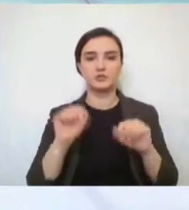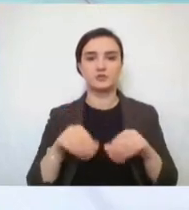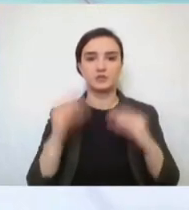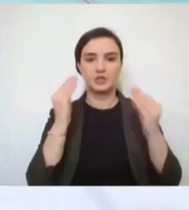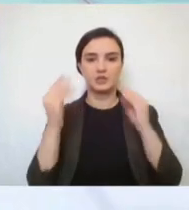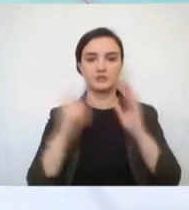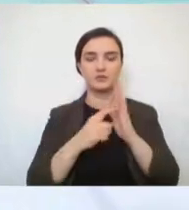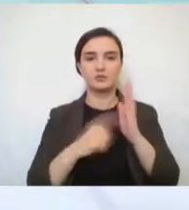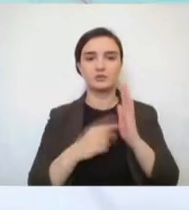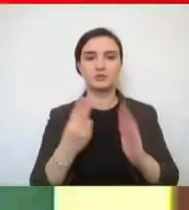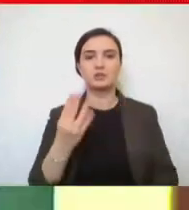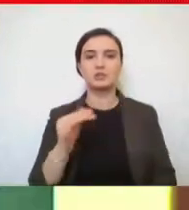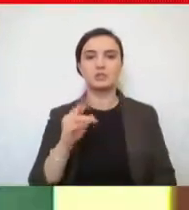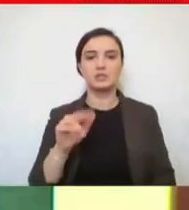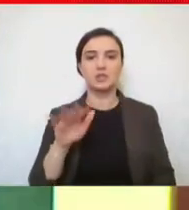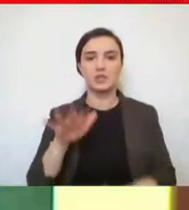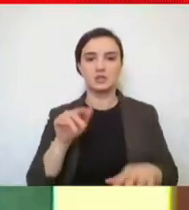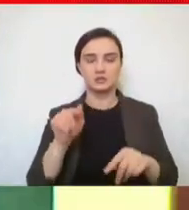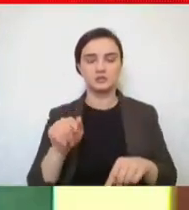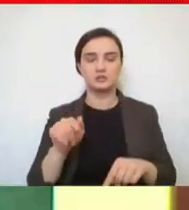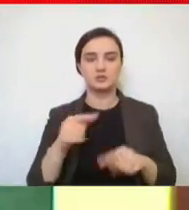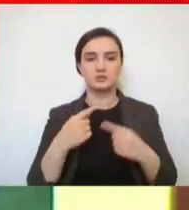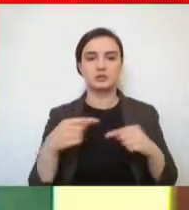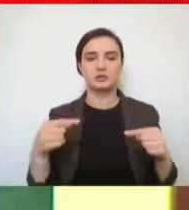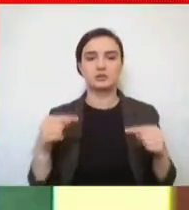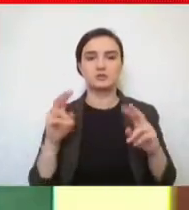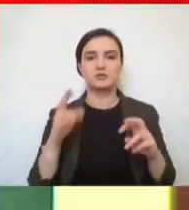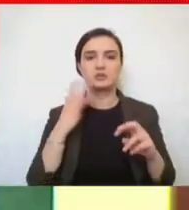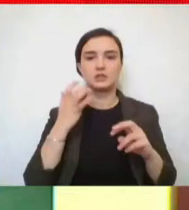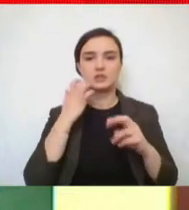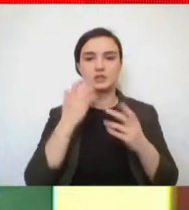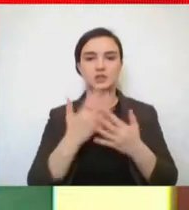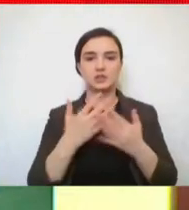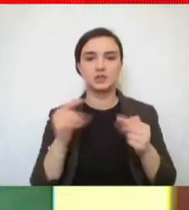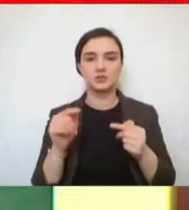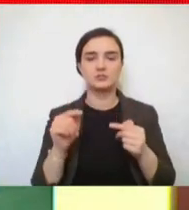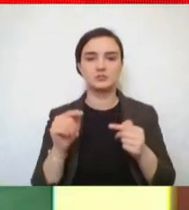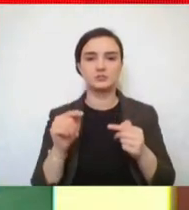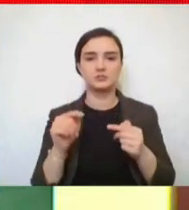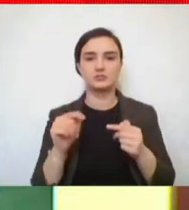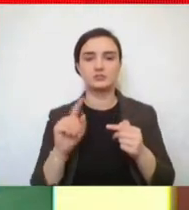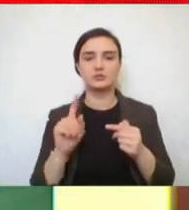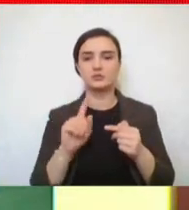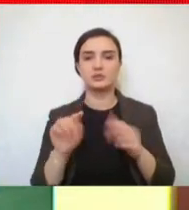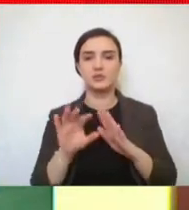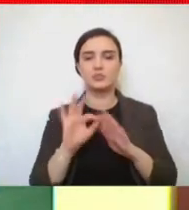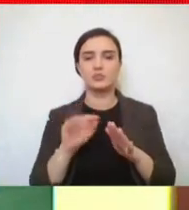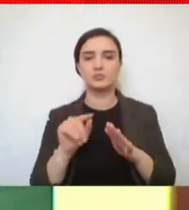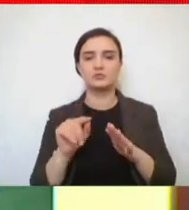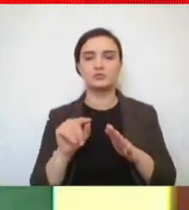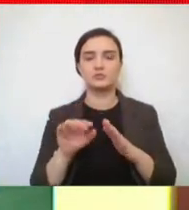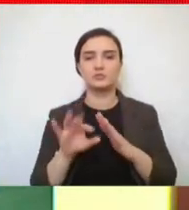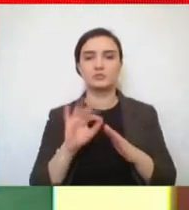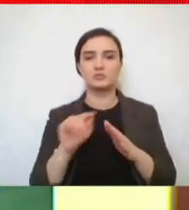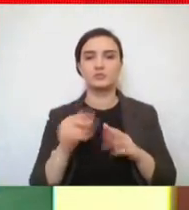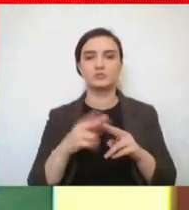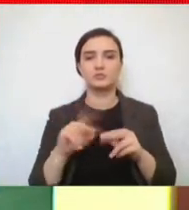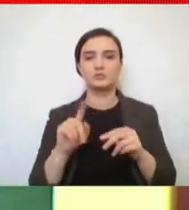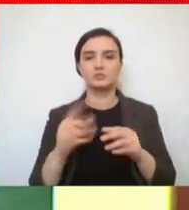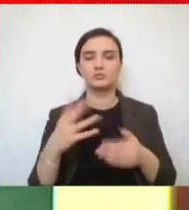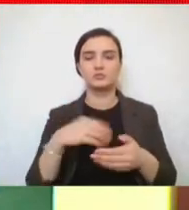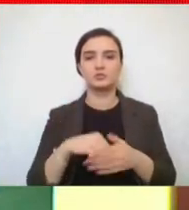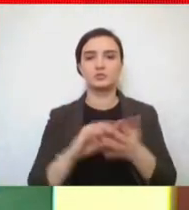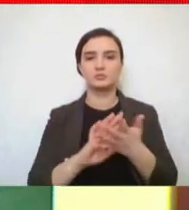ცილოვან ზონაში სხვადასხვა სახის თხილეული, რომელსაც რა გამოარჩევს? გამოარჩევს ის, რომ მასში არის